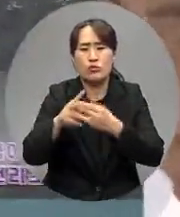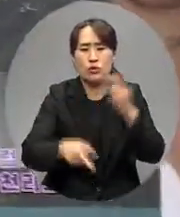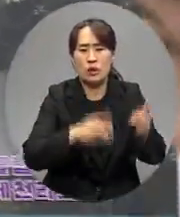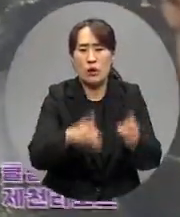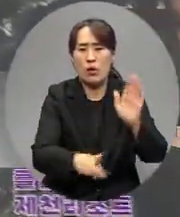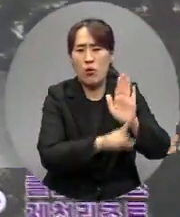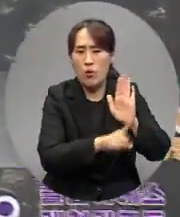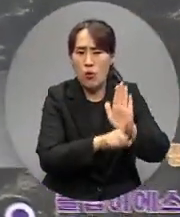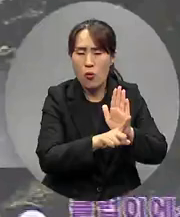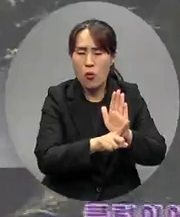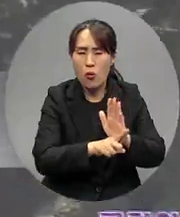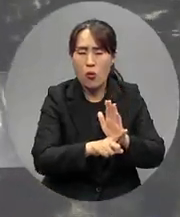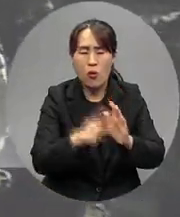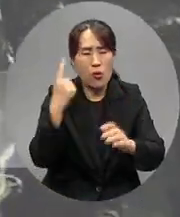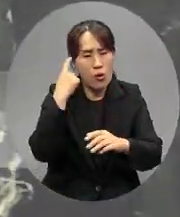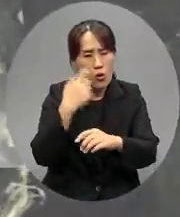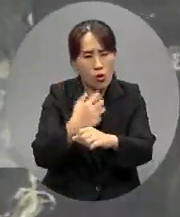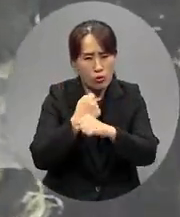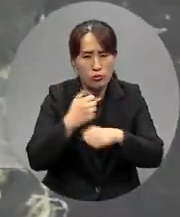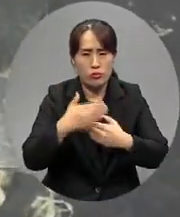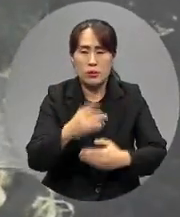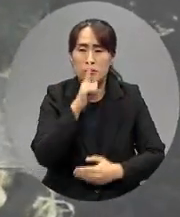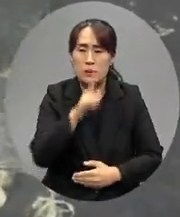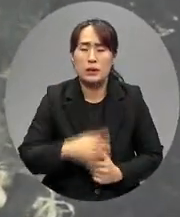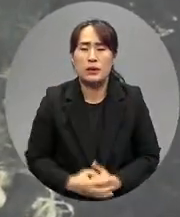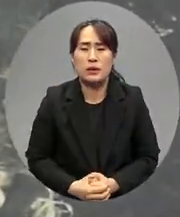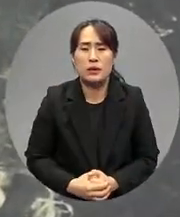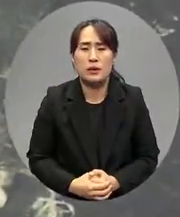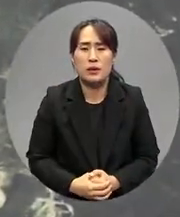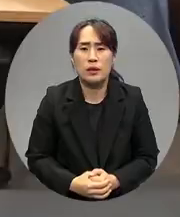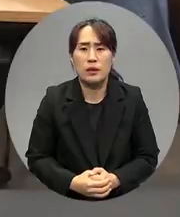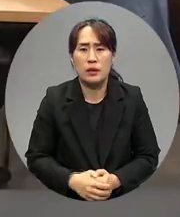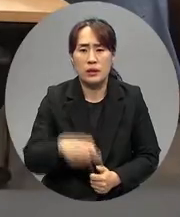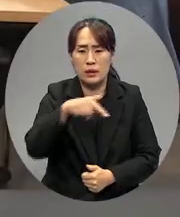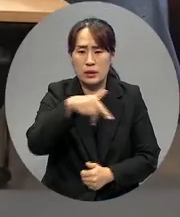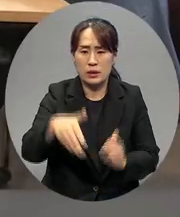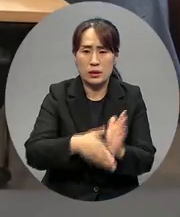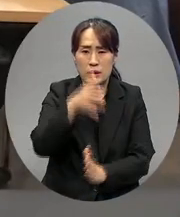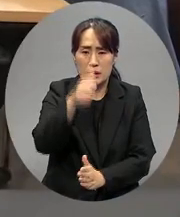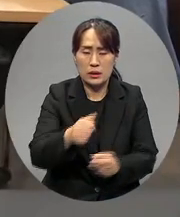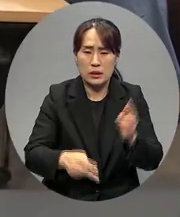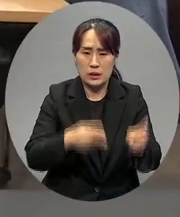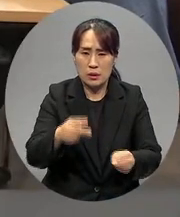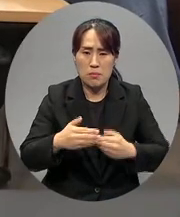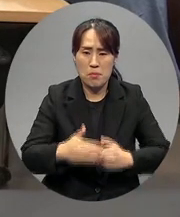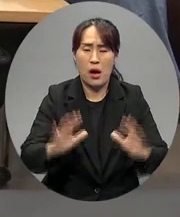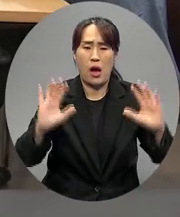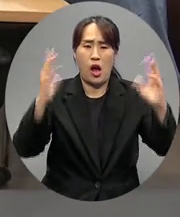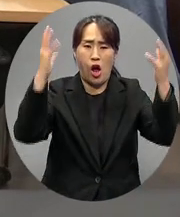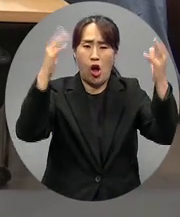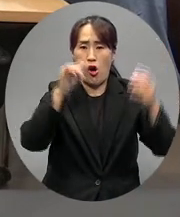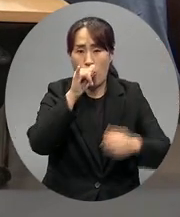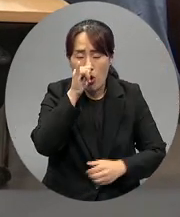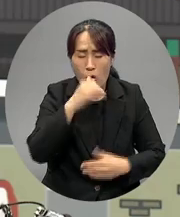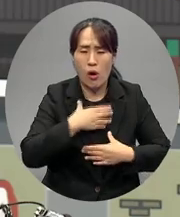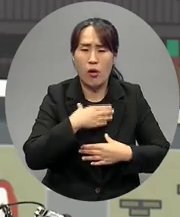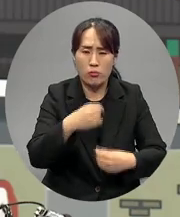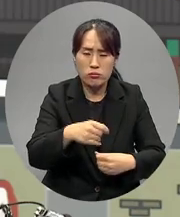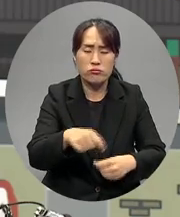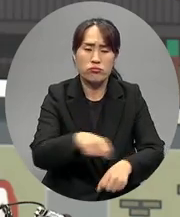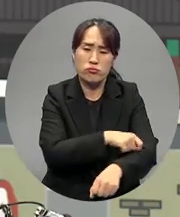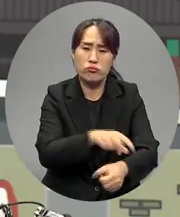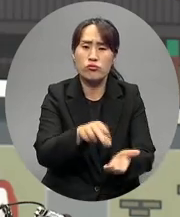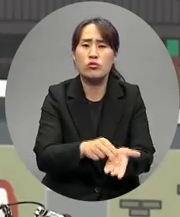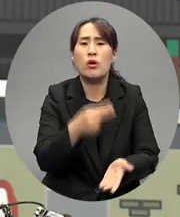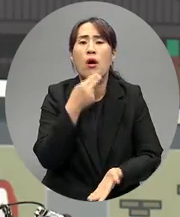공모와 타당성 조사에 나서겠다고 밝혔습니다. 제천시장도 사업 추진을 환영하고 있고 안전도 크게